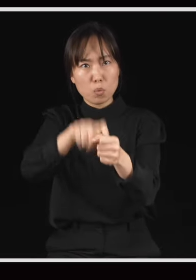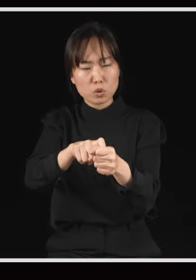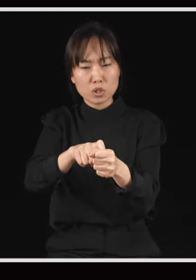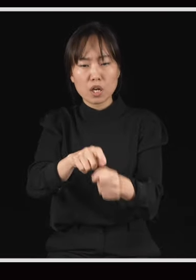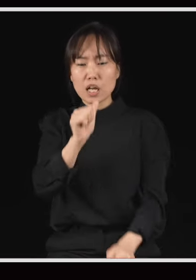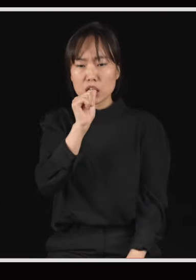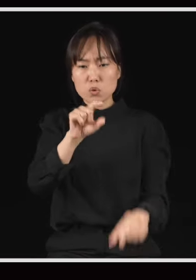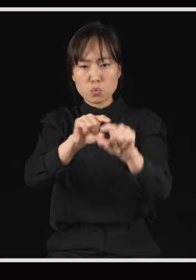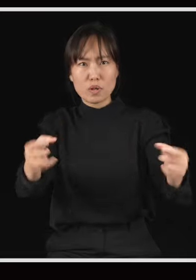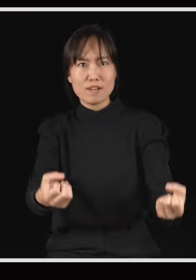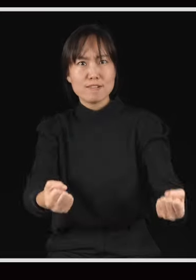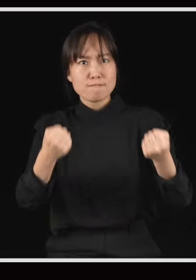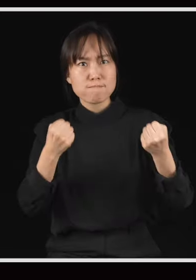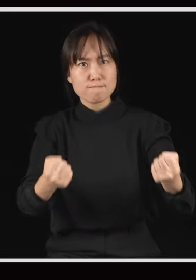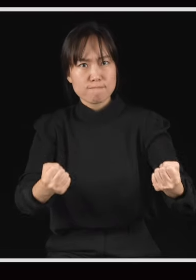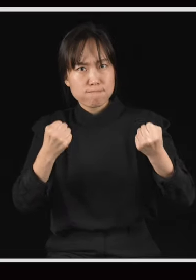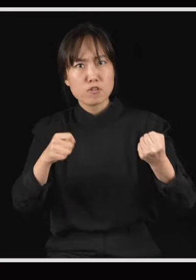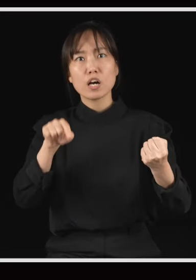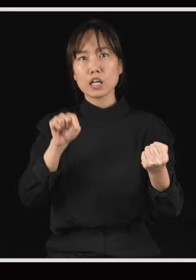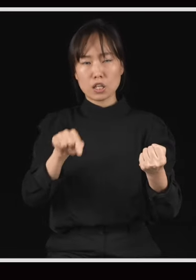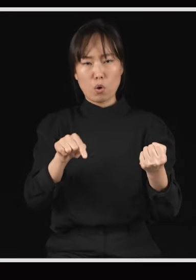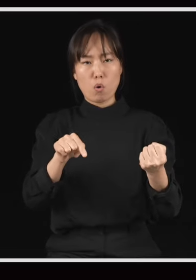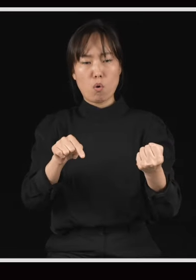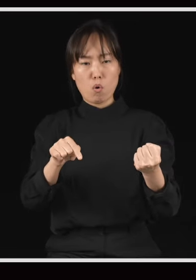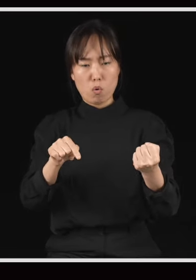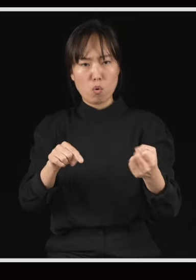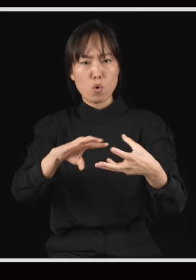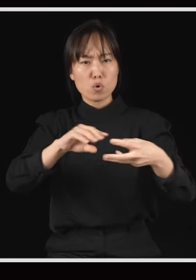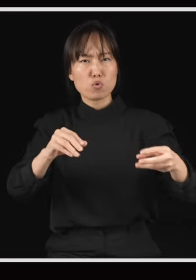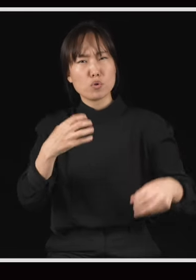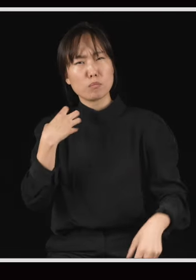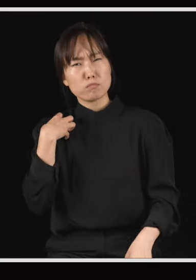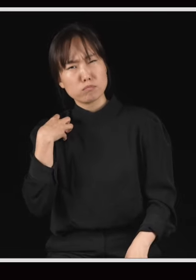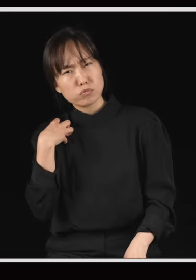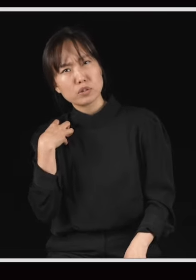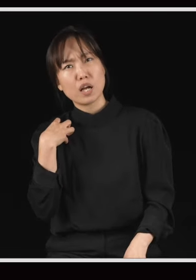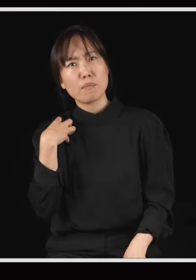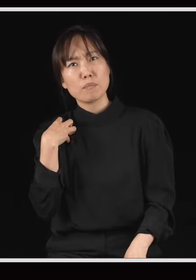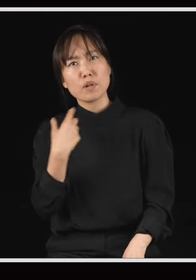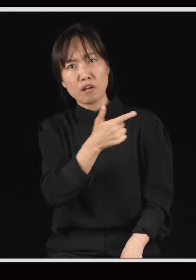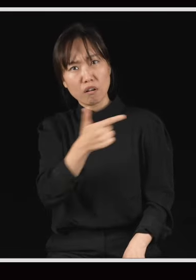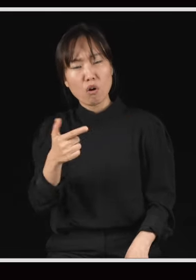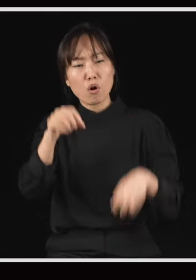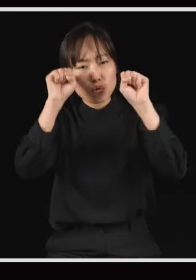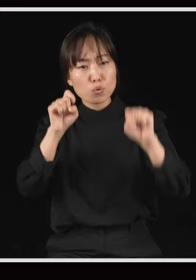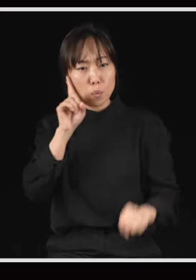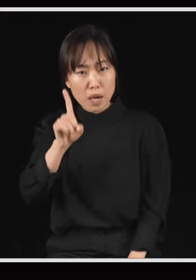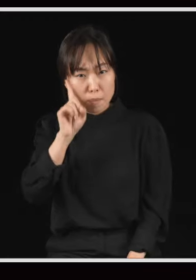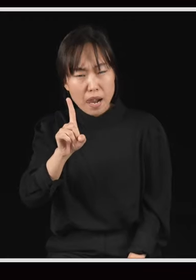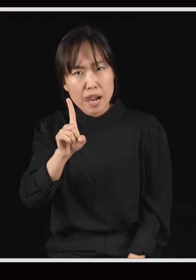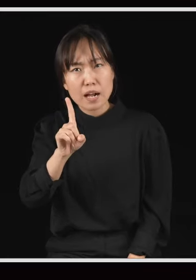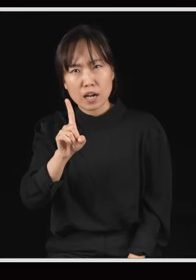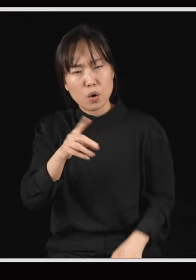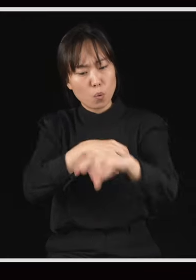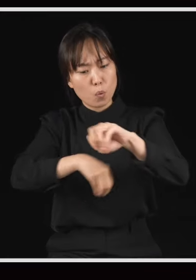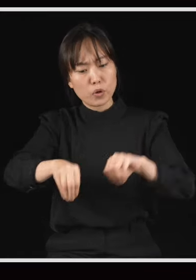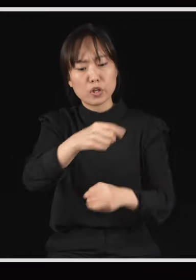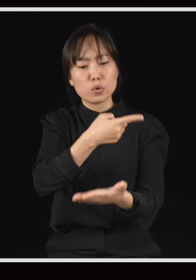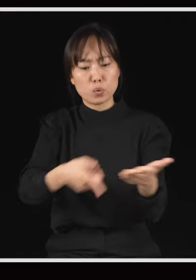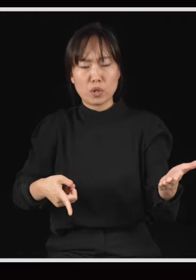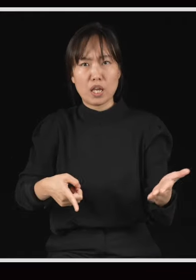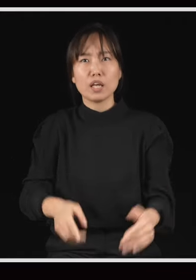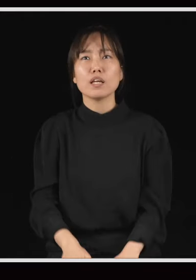이렇게 중량을 치는 거. 그래서 근육에 데미지를 줄 정도의 근력 운동을 하면 매일 하는 건 좋지 않습니다. 제가